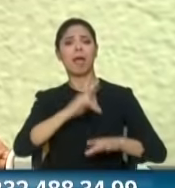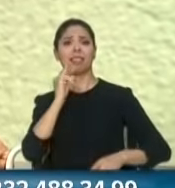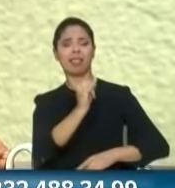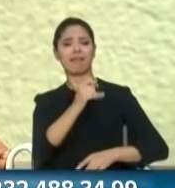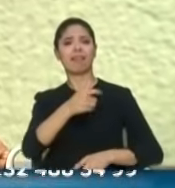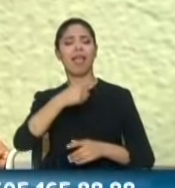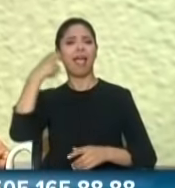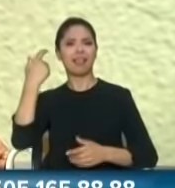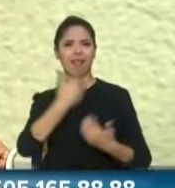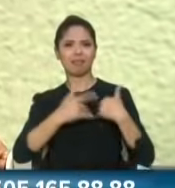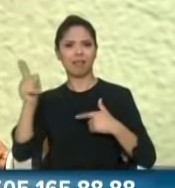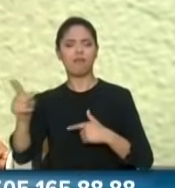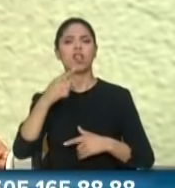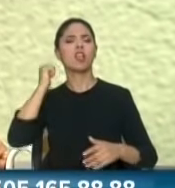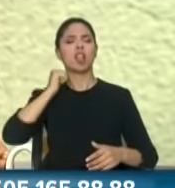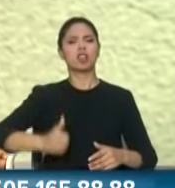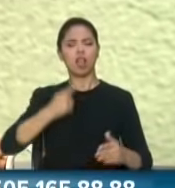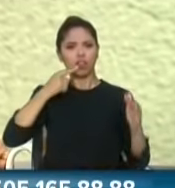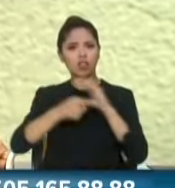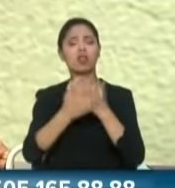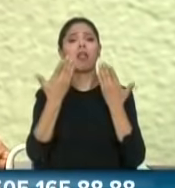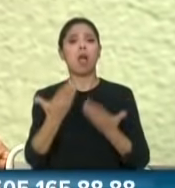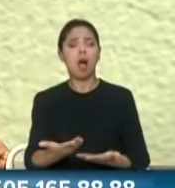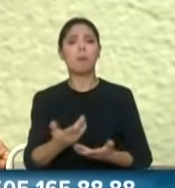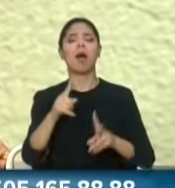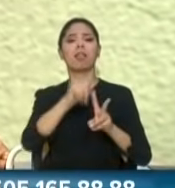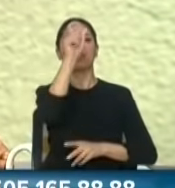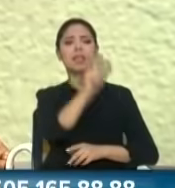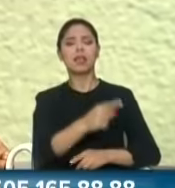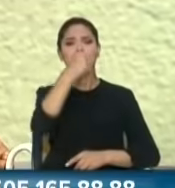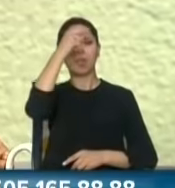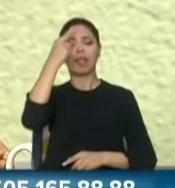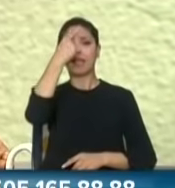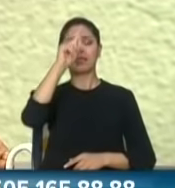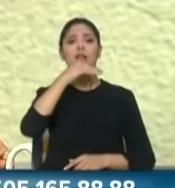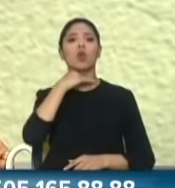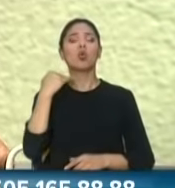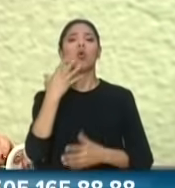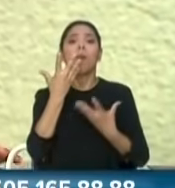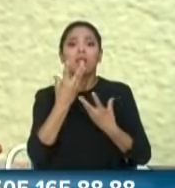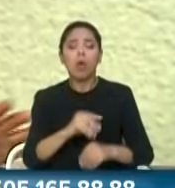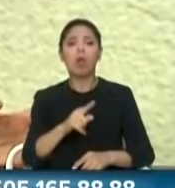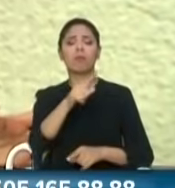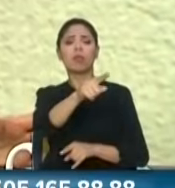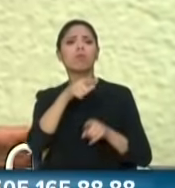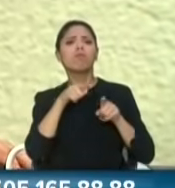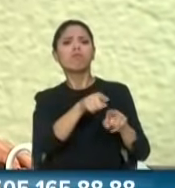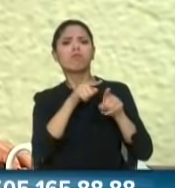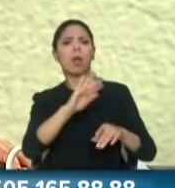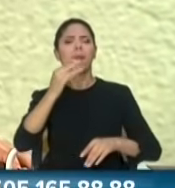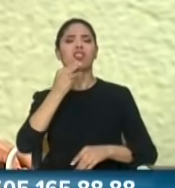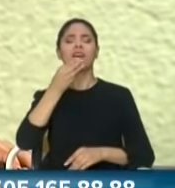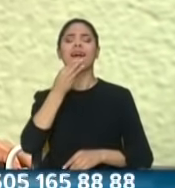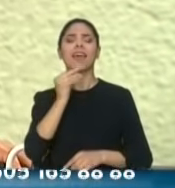erkek arkadaşını savcılığa da şikayet etmiş durumda. Ancak Nisa Nur'un tek kurban olmadığı, şantaja uğrayan başka genç